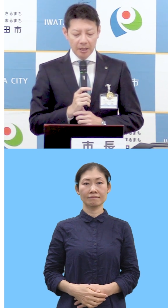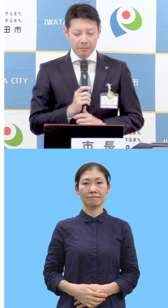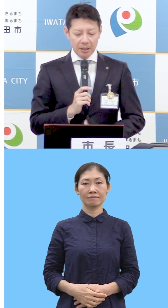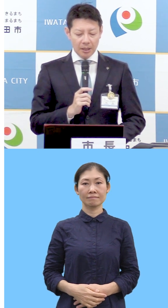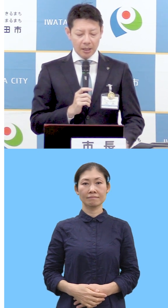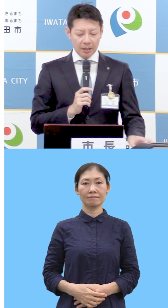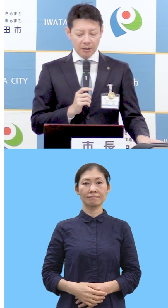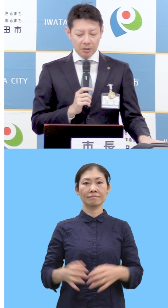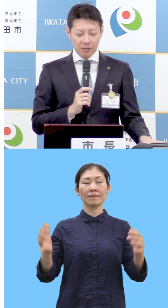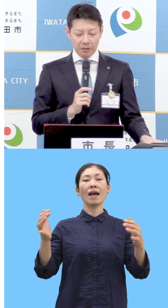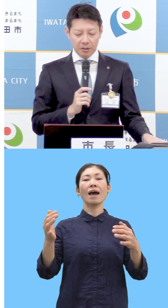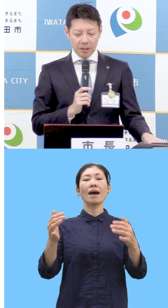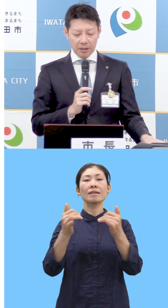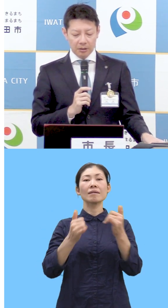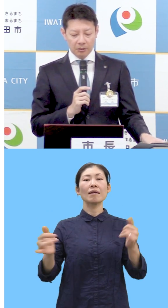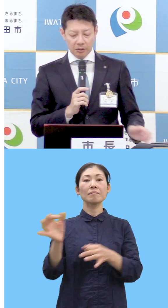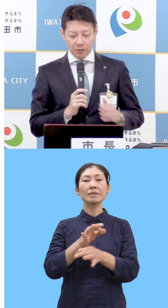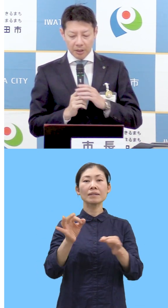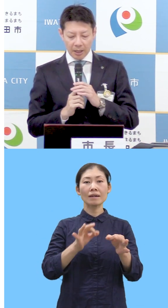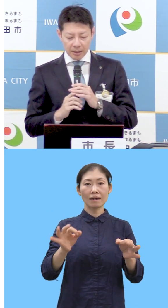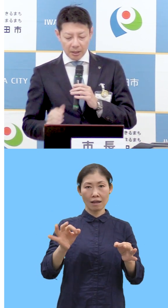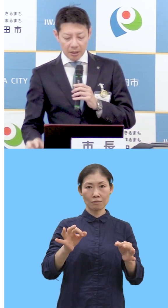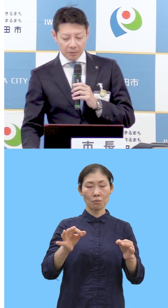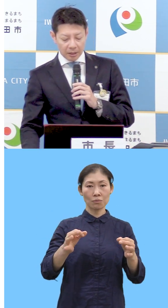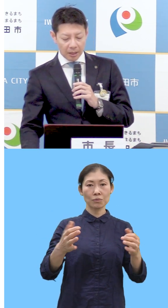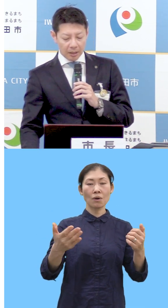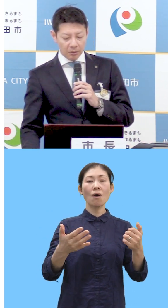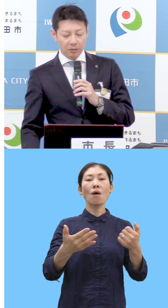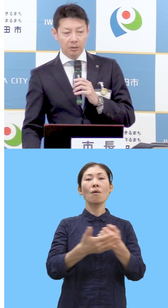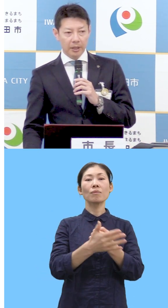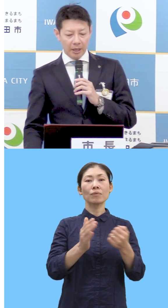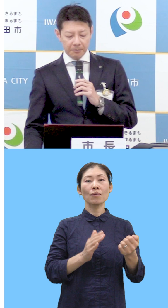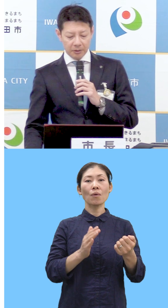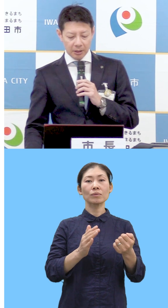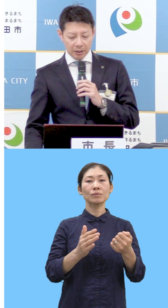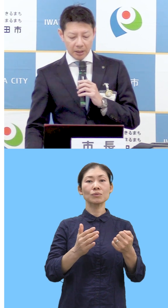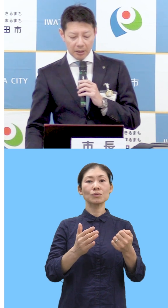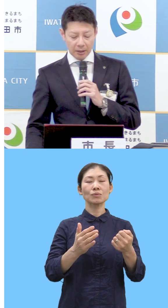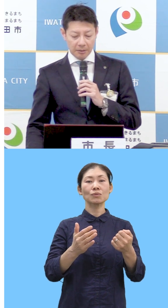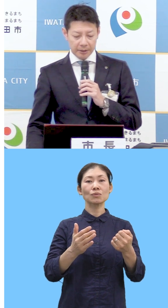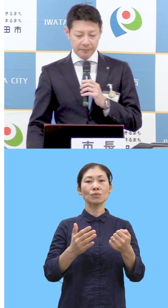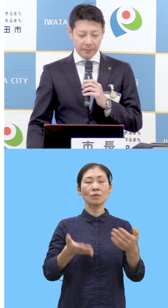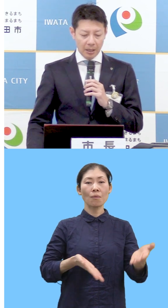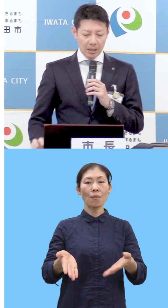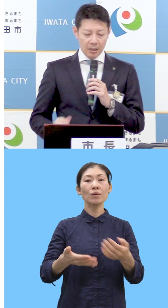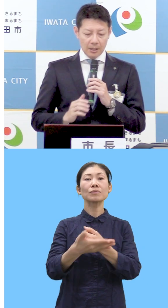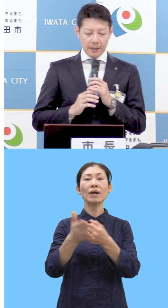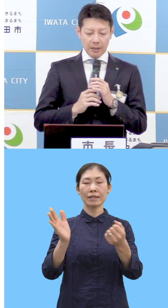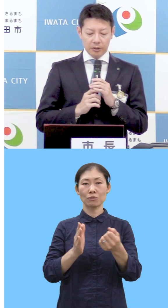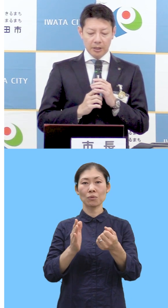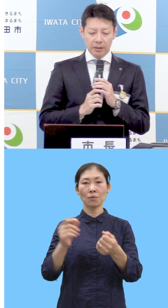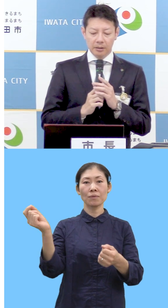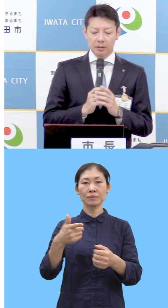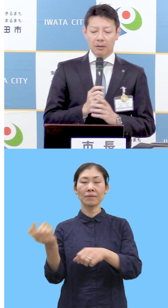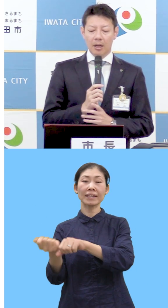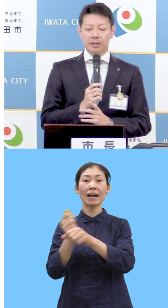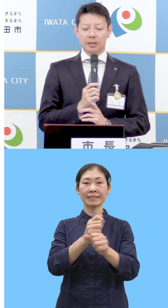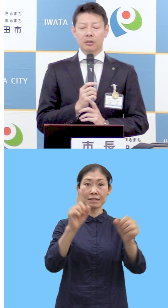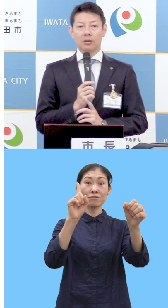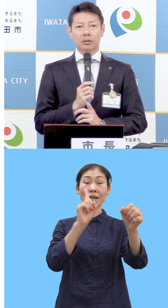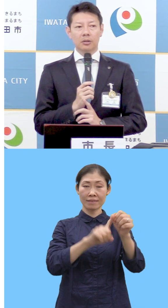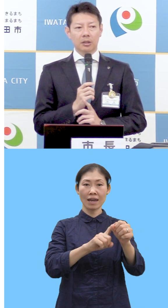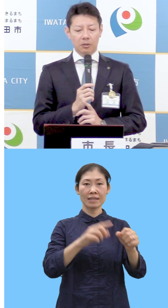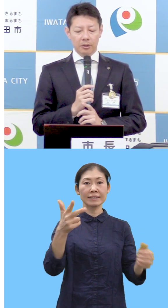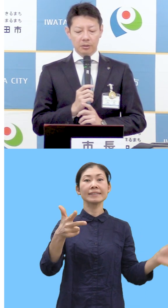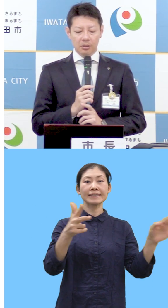。民営化による保育環境の早期改善に向けてということで発表させていただきます。こちらについては施